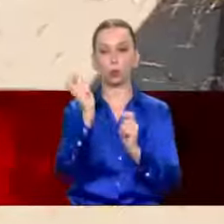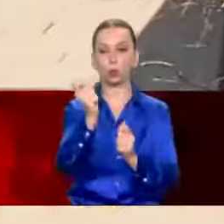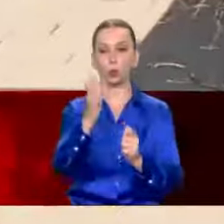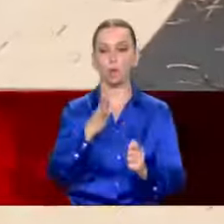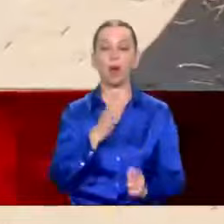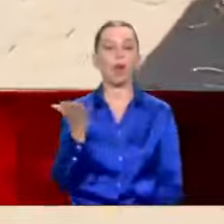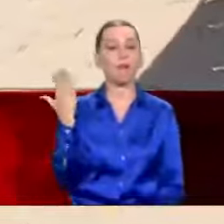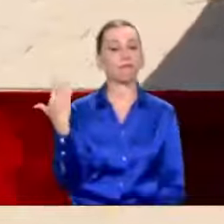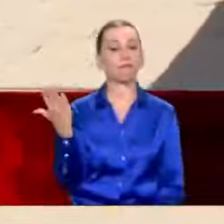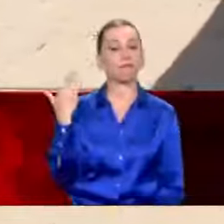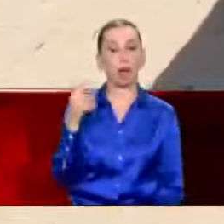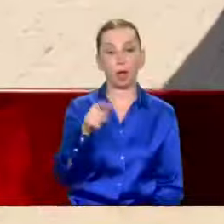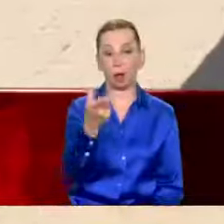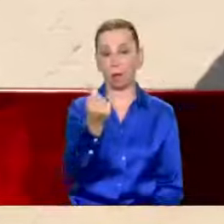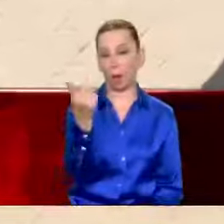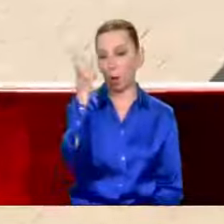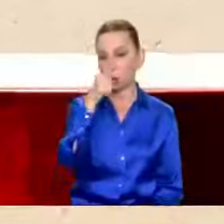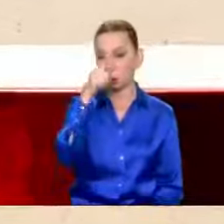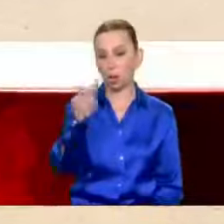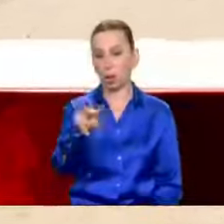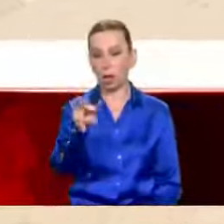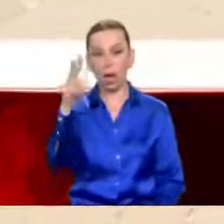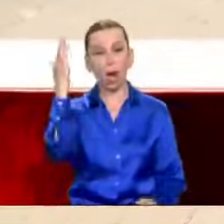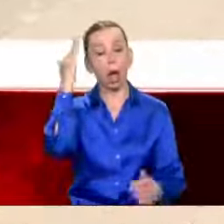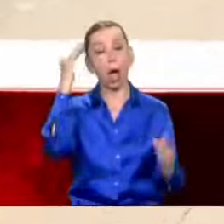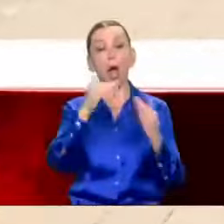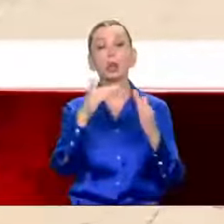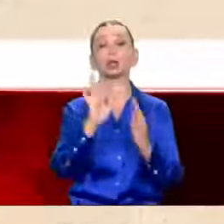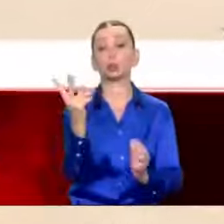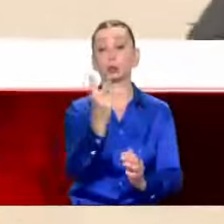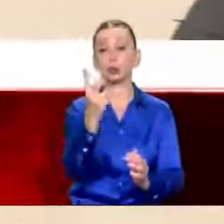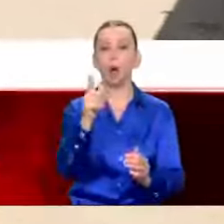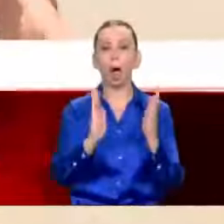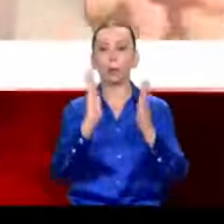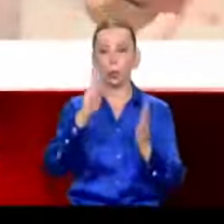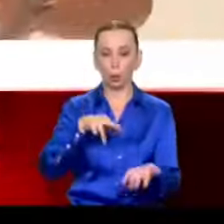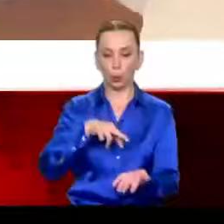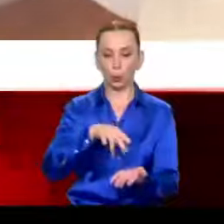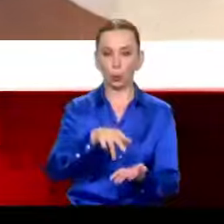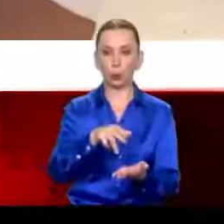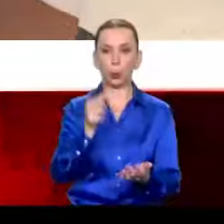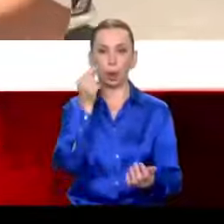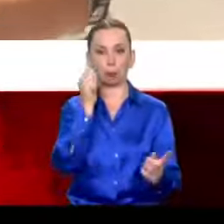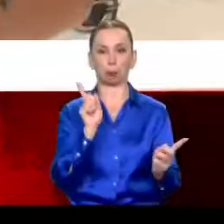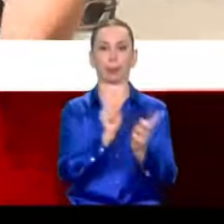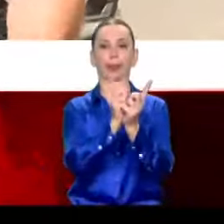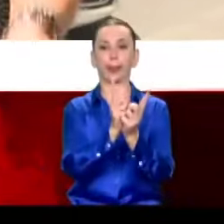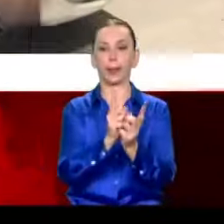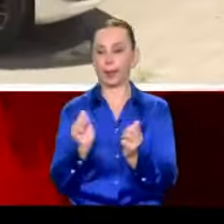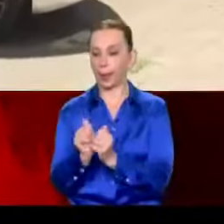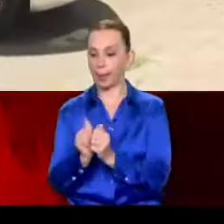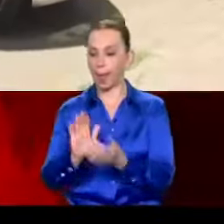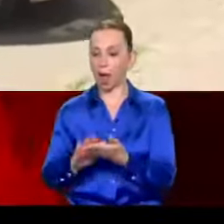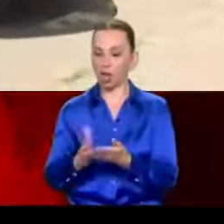Aralarında daha öncesinde para anlaşmazlığı olan iki kişi Ataşehir'de kaldırımda yürürken karşılaştı. Yanlarında arkadaşları da vardı. O